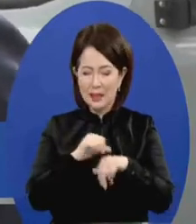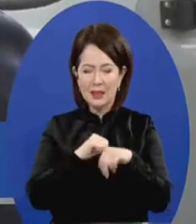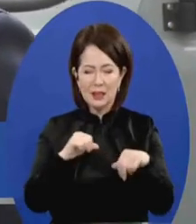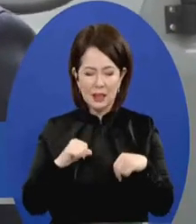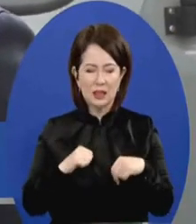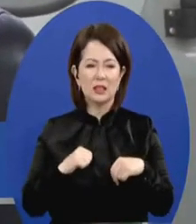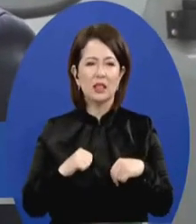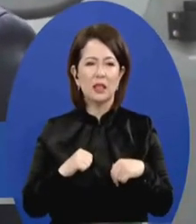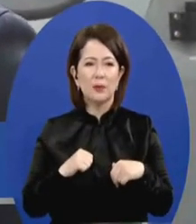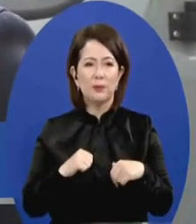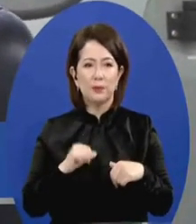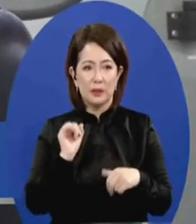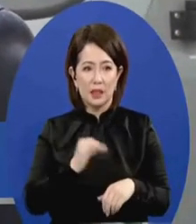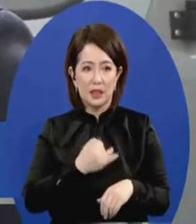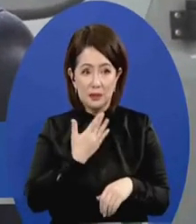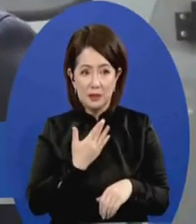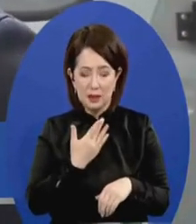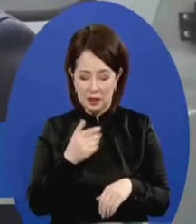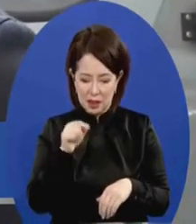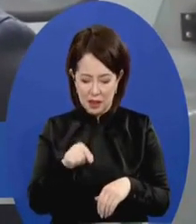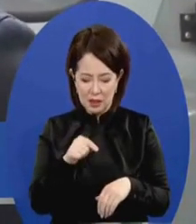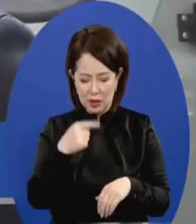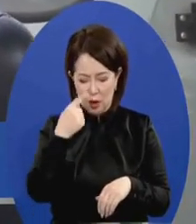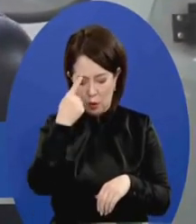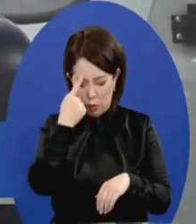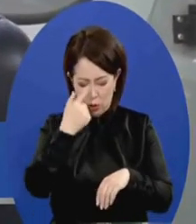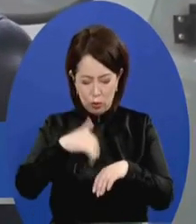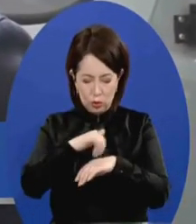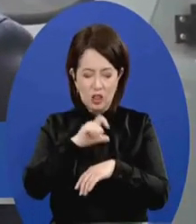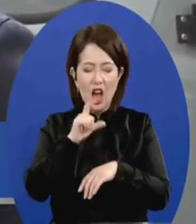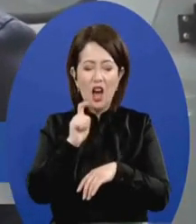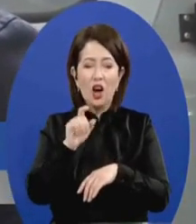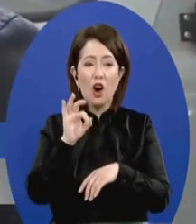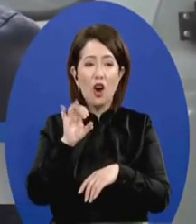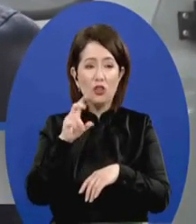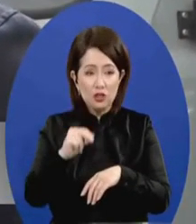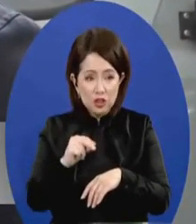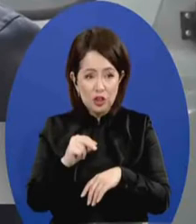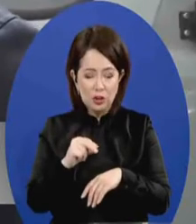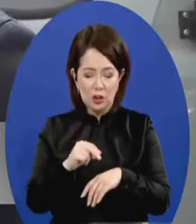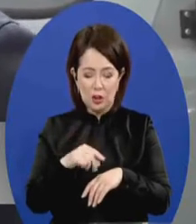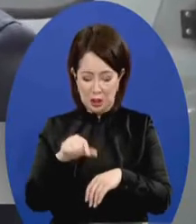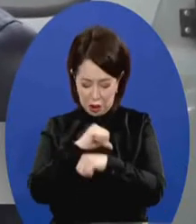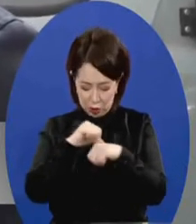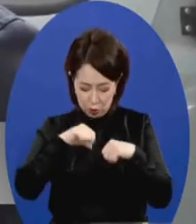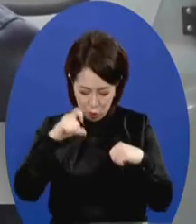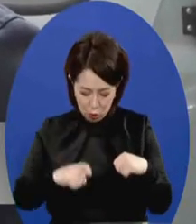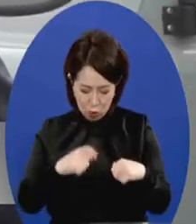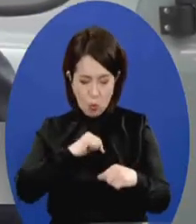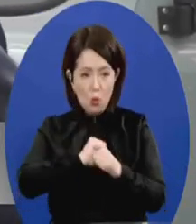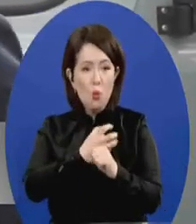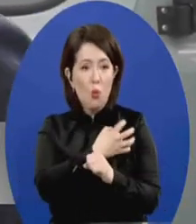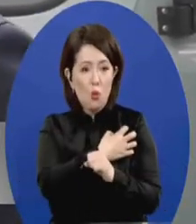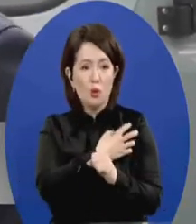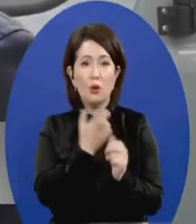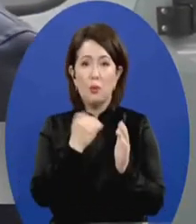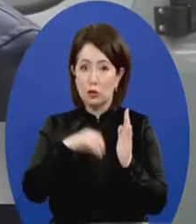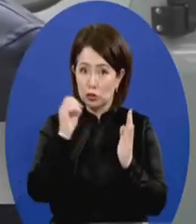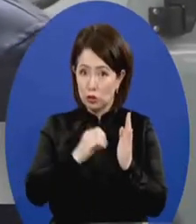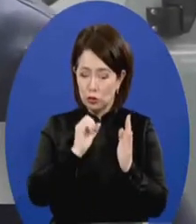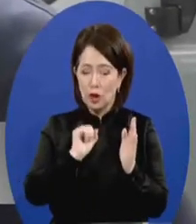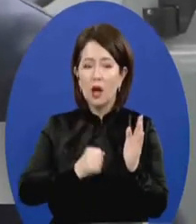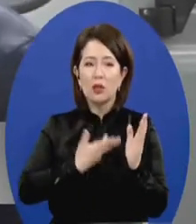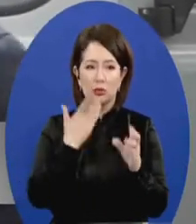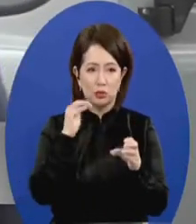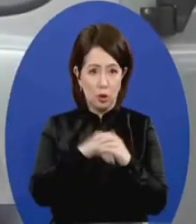төлөв идэвхтэй энэ дээр их оронч замун одоо иргэнийхээ үүргийг биелүүлэх хэрэгтэй. Маш идэвхтэй